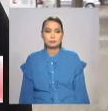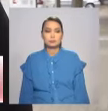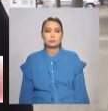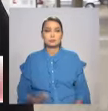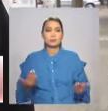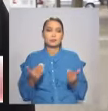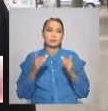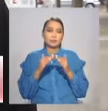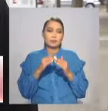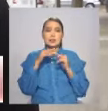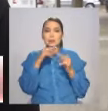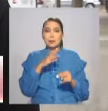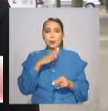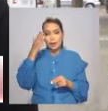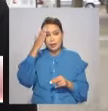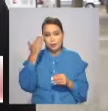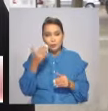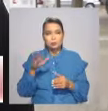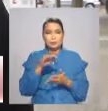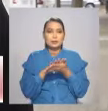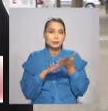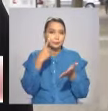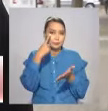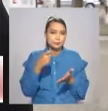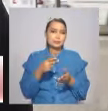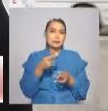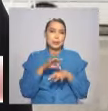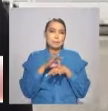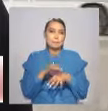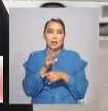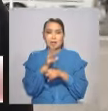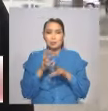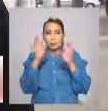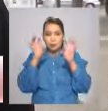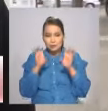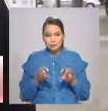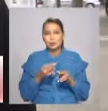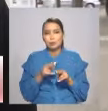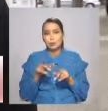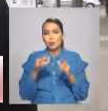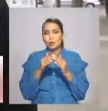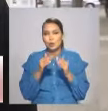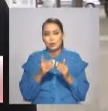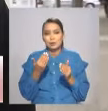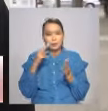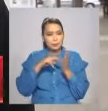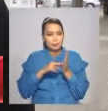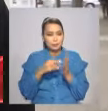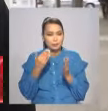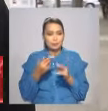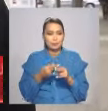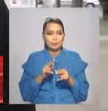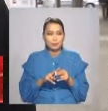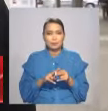Жители данного дома обратились в Акимат, оставили заявку для проведения дезинфекции. По законодательству КСК данного дома дорожник должен провести